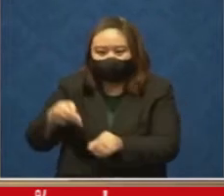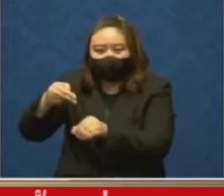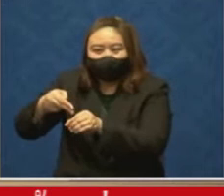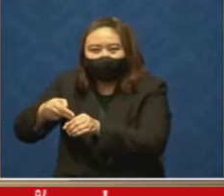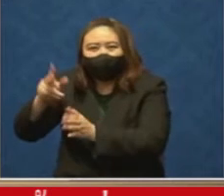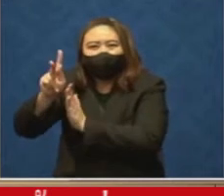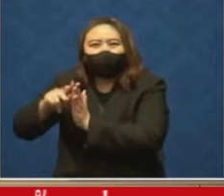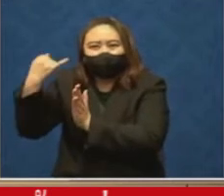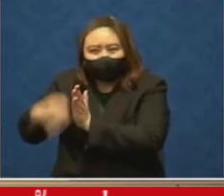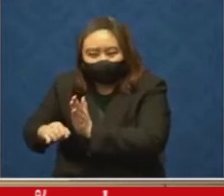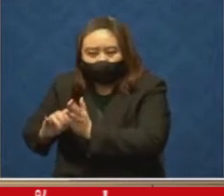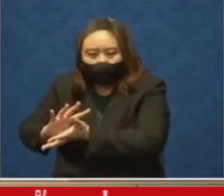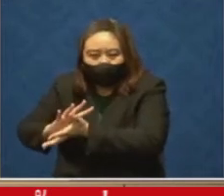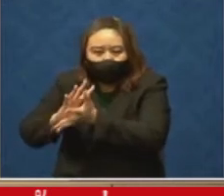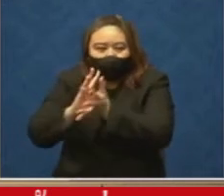อมมาส่มเท่เป้มนจริ